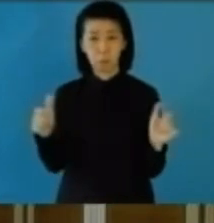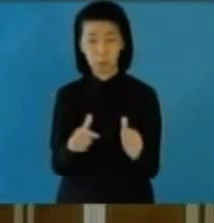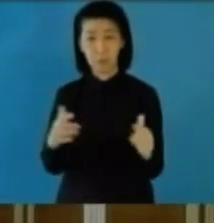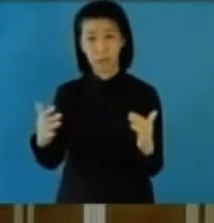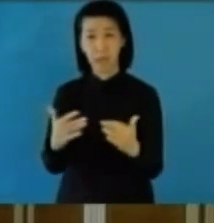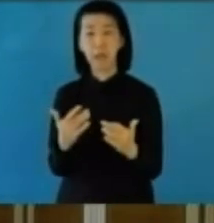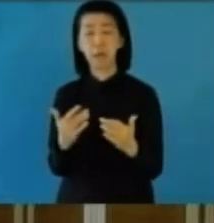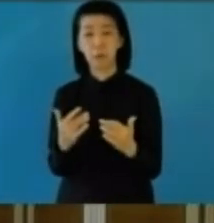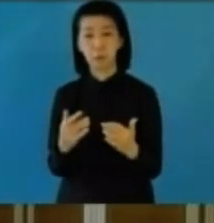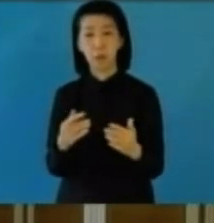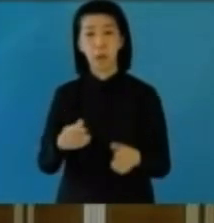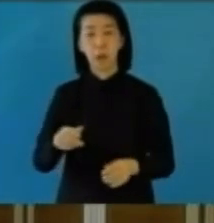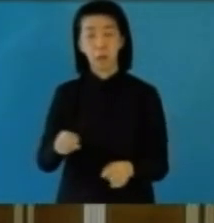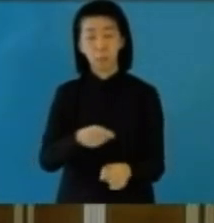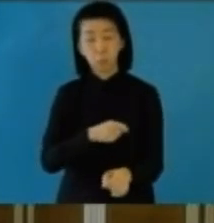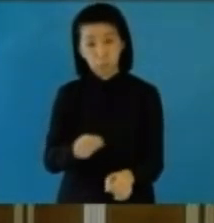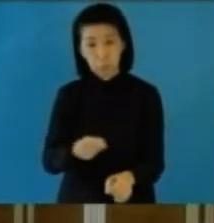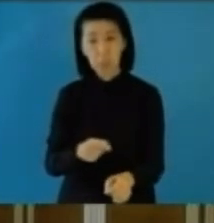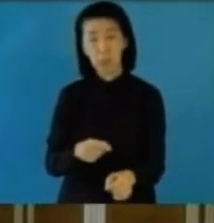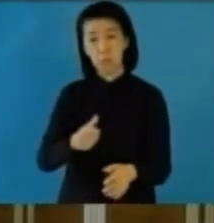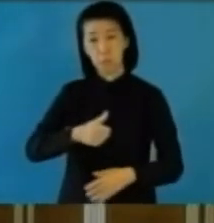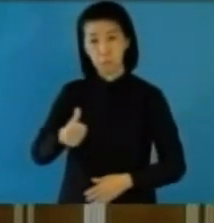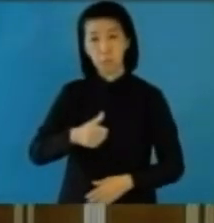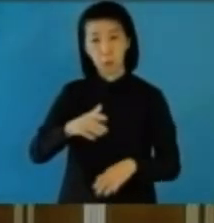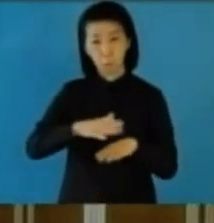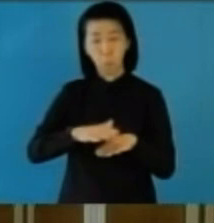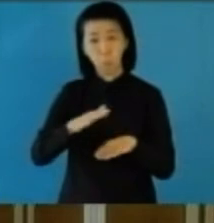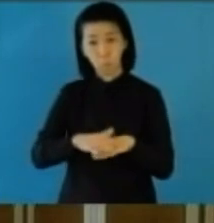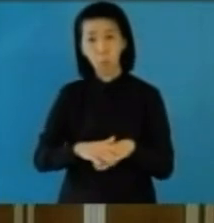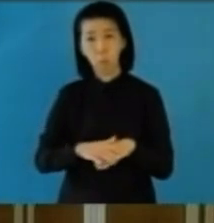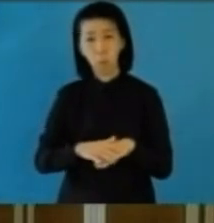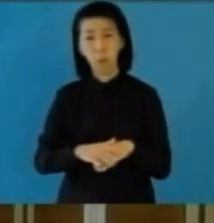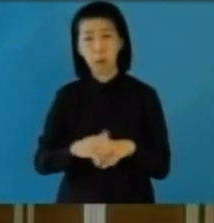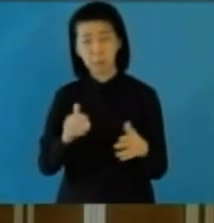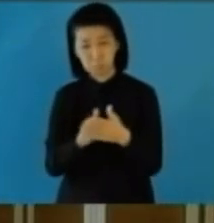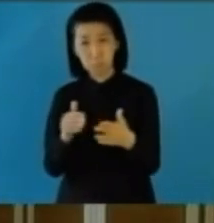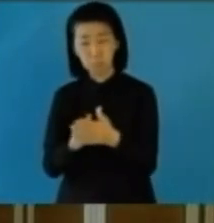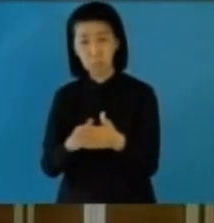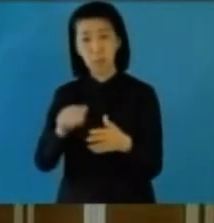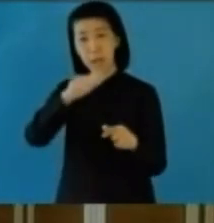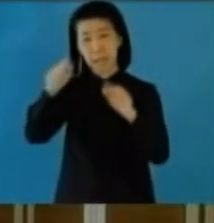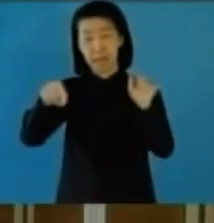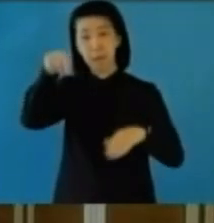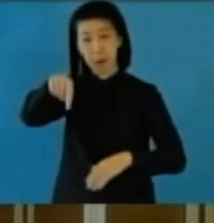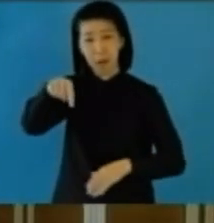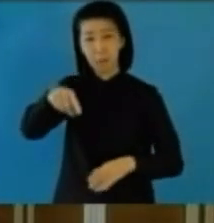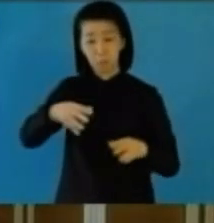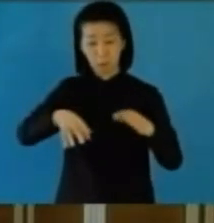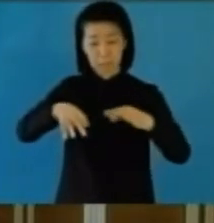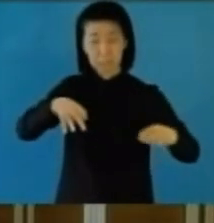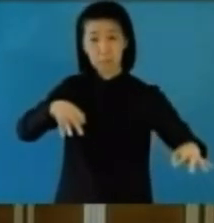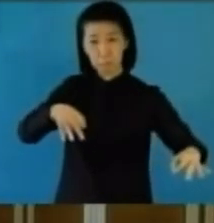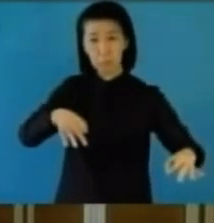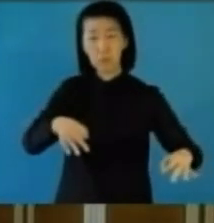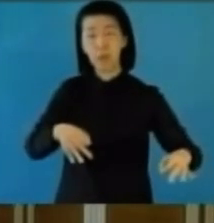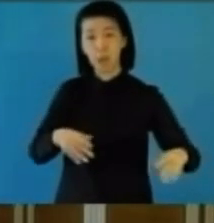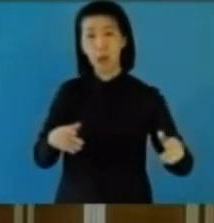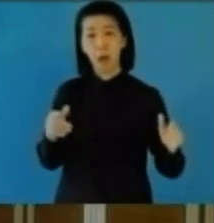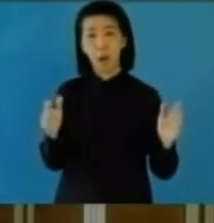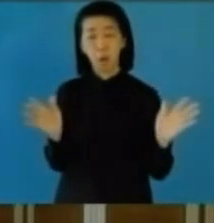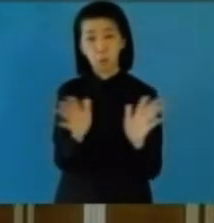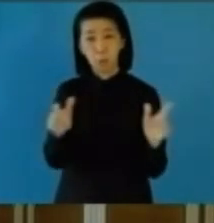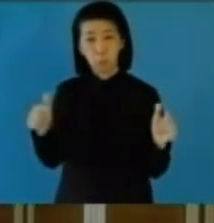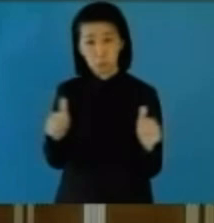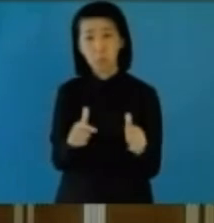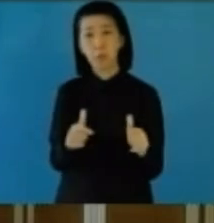に通学手段が限られた中山間地域や離島等の学校で小規模化が進んでおり、その進